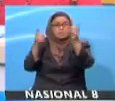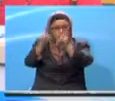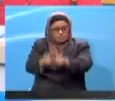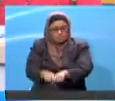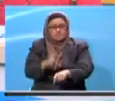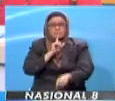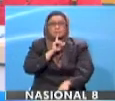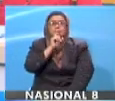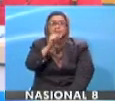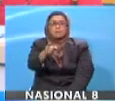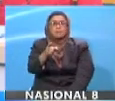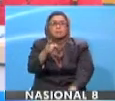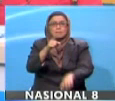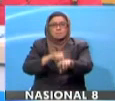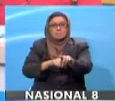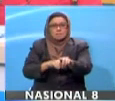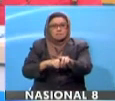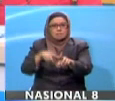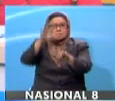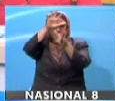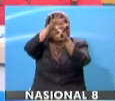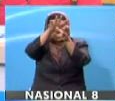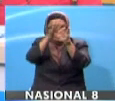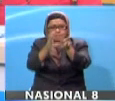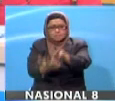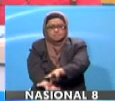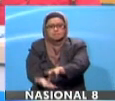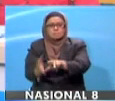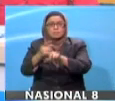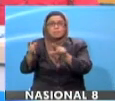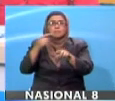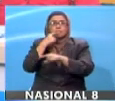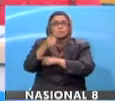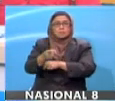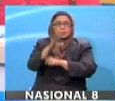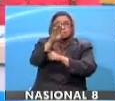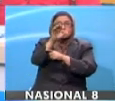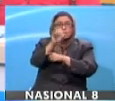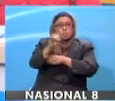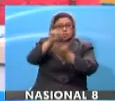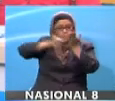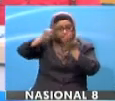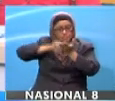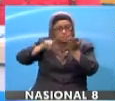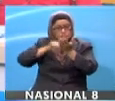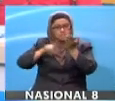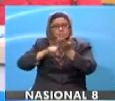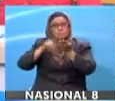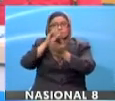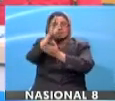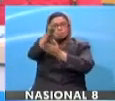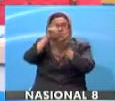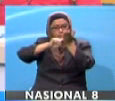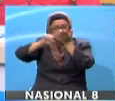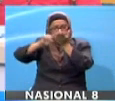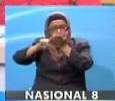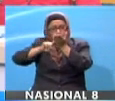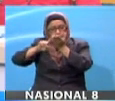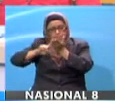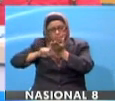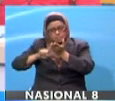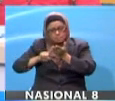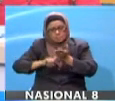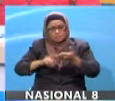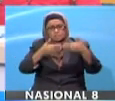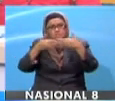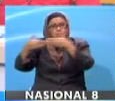yang berlaku dalam kejadian itu. Beliau memberi jaminan Biro Siasatan Kemalangan Udara akan meneruskan penyiasatan bagi menentukan segala